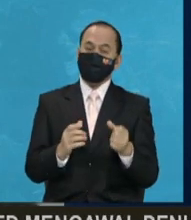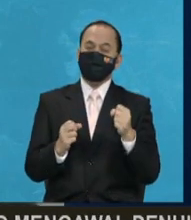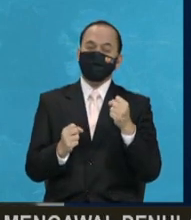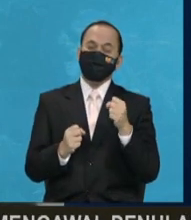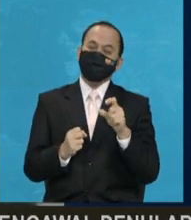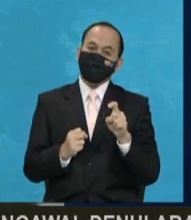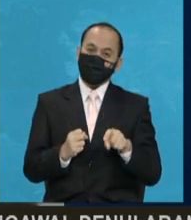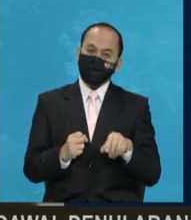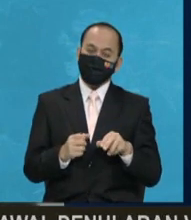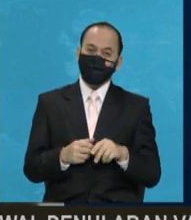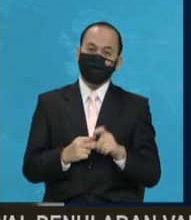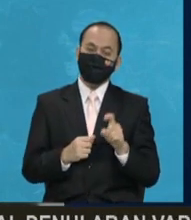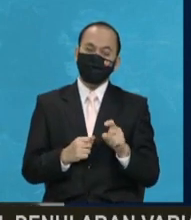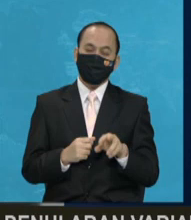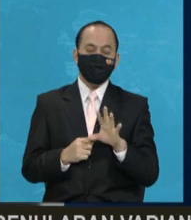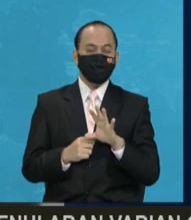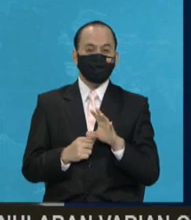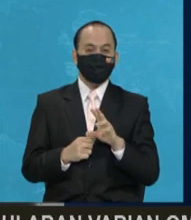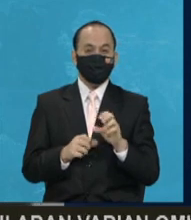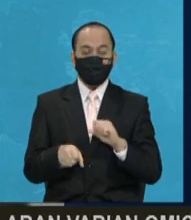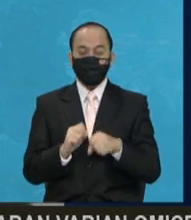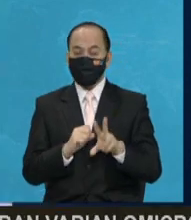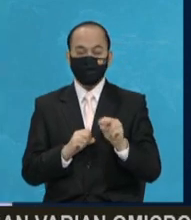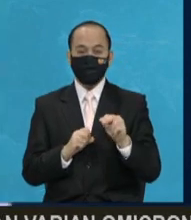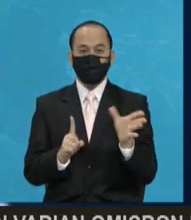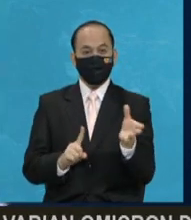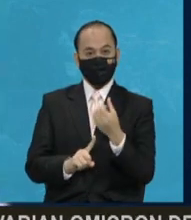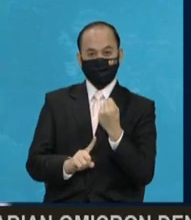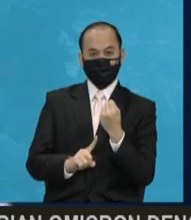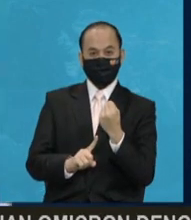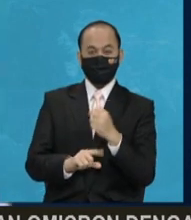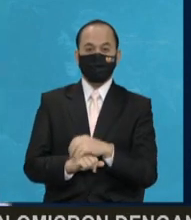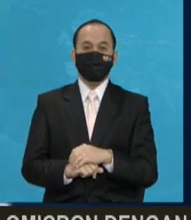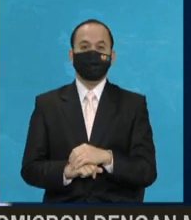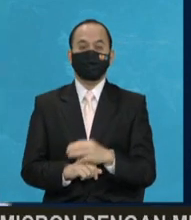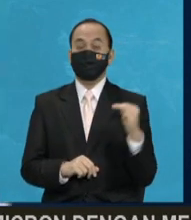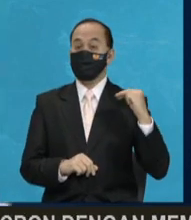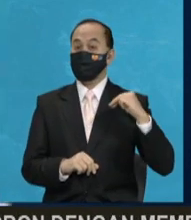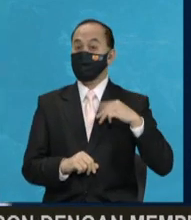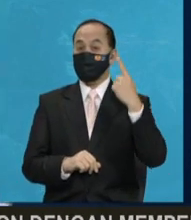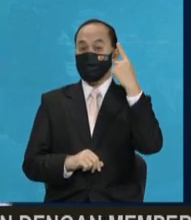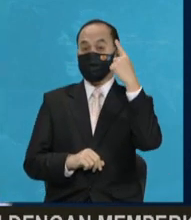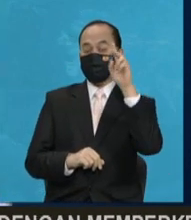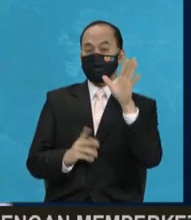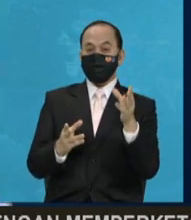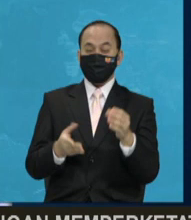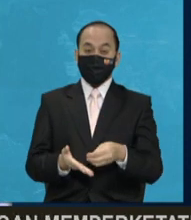diperlukan tindakan Pupus dengan begitu saja firasatku empatnya ialah untuk